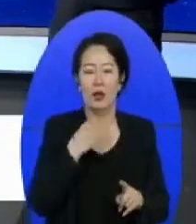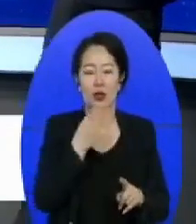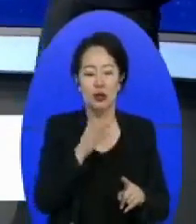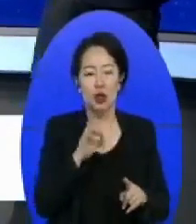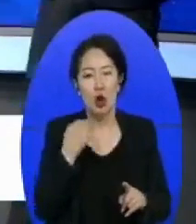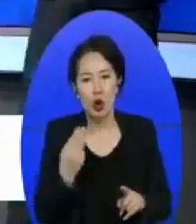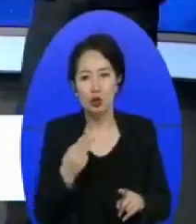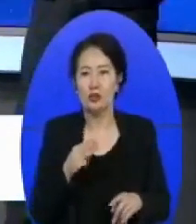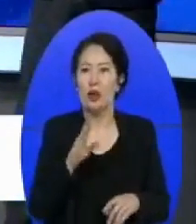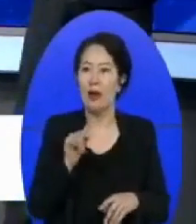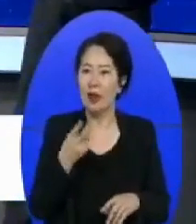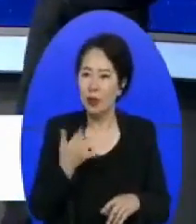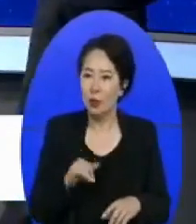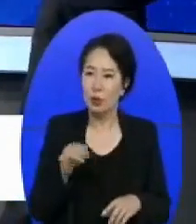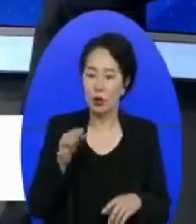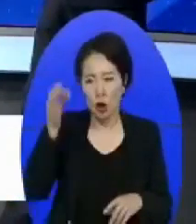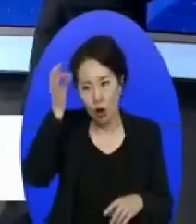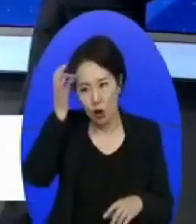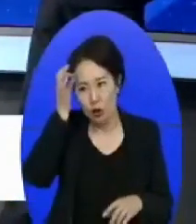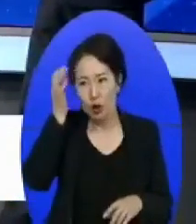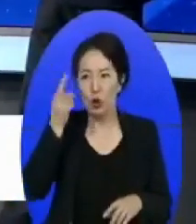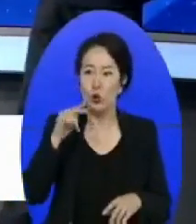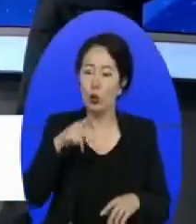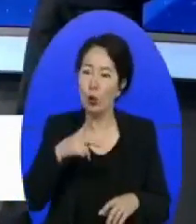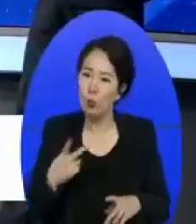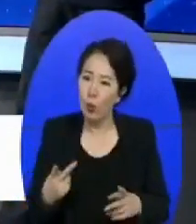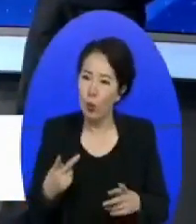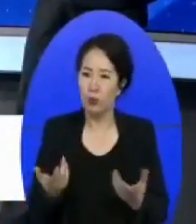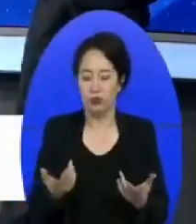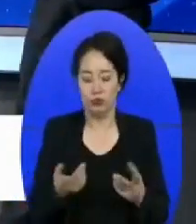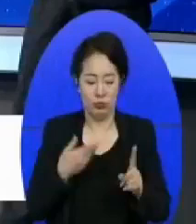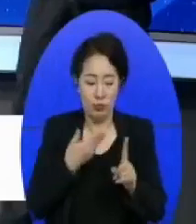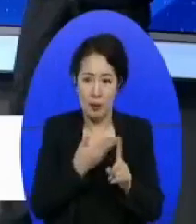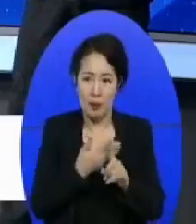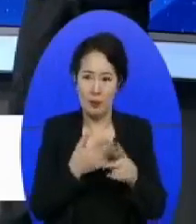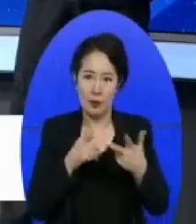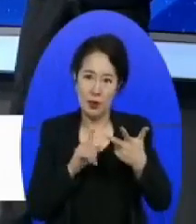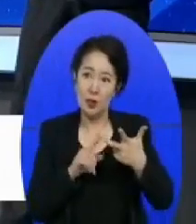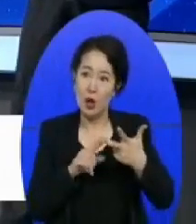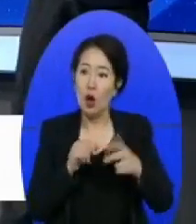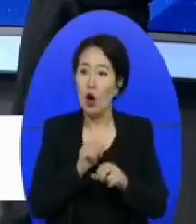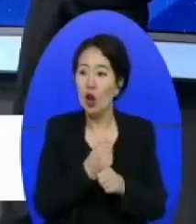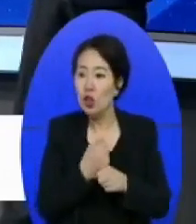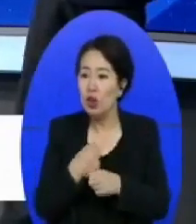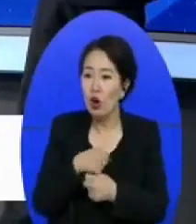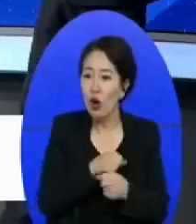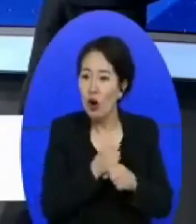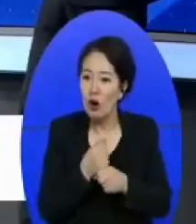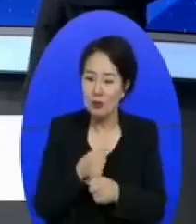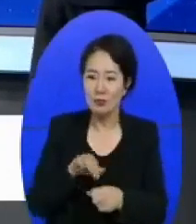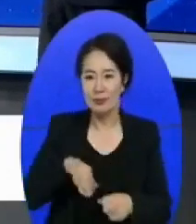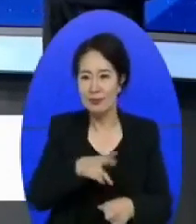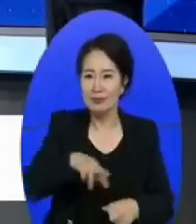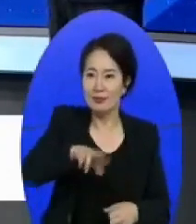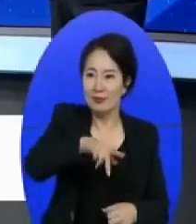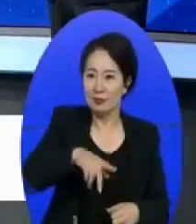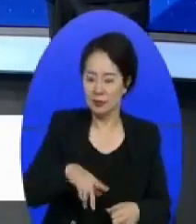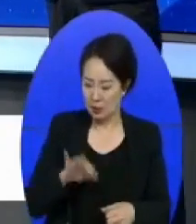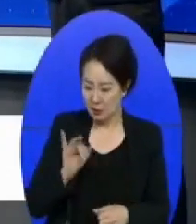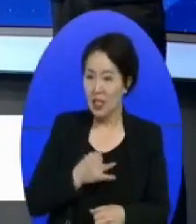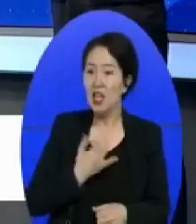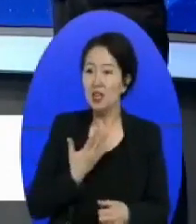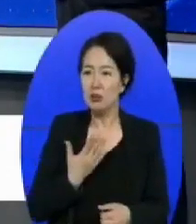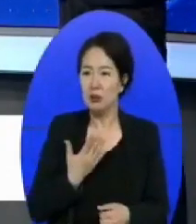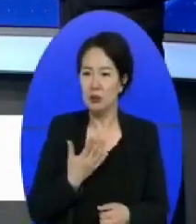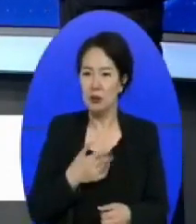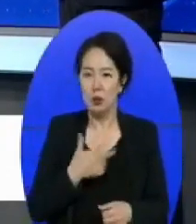бандуй, дүүпү өндөг зэргийг эмчнэр зөвлөж байна. За хөдөлгөөн хувьд яагаад хүүхд хөдөлгөөнтэй штэ гэдэг эцэгчүүд манд гайхаж магадгүй. Гэхдээ идэвхтэй